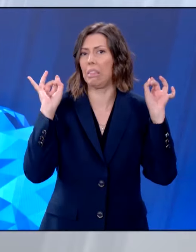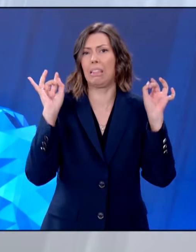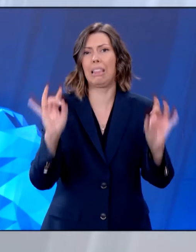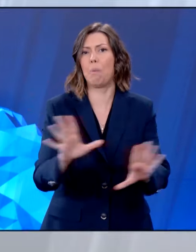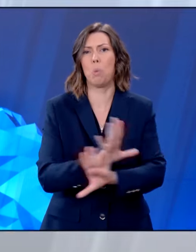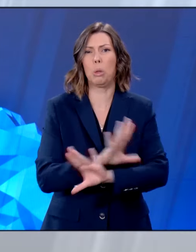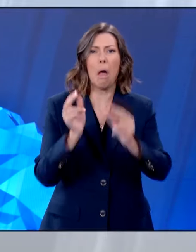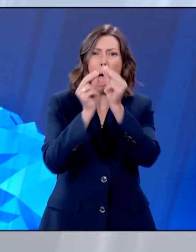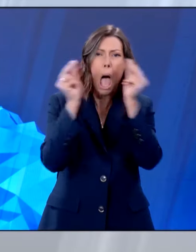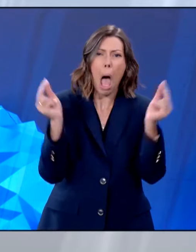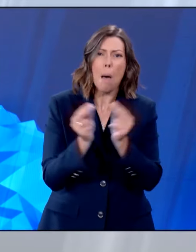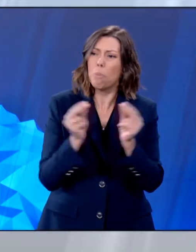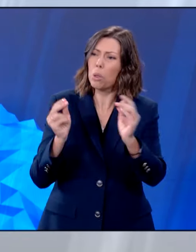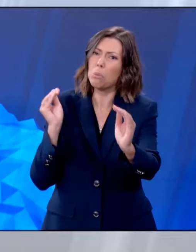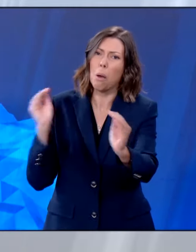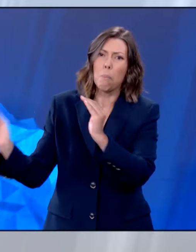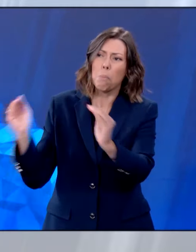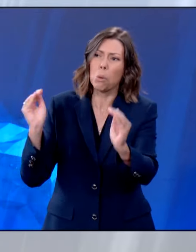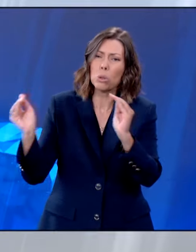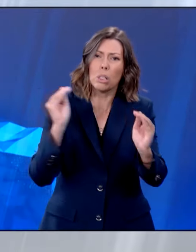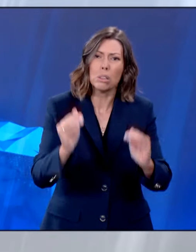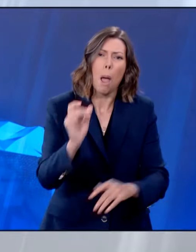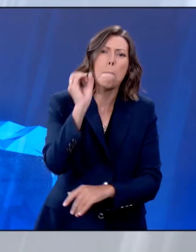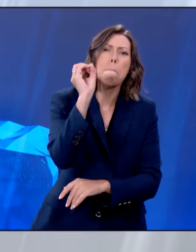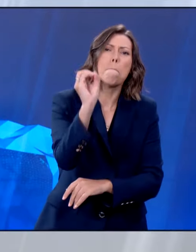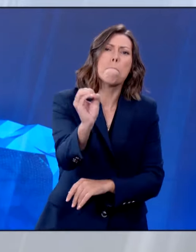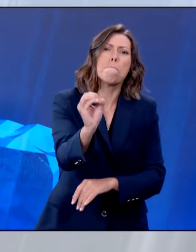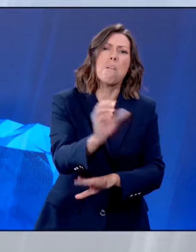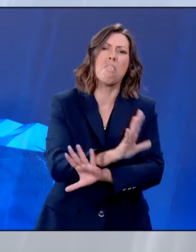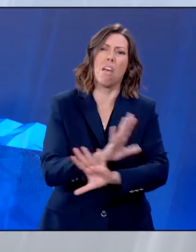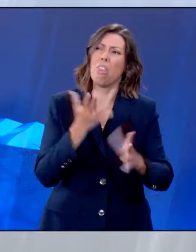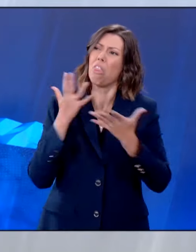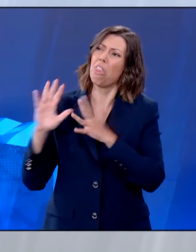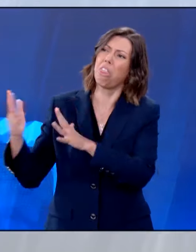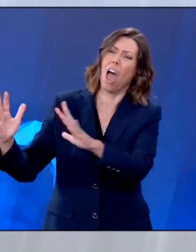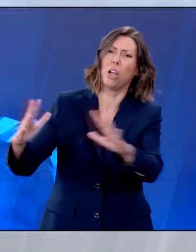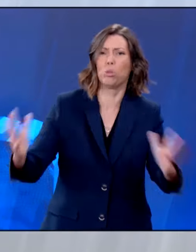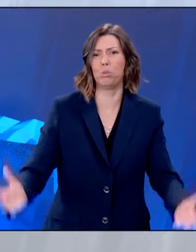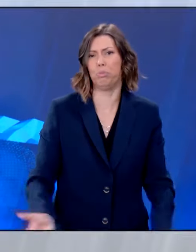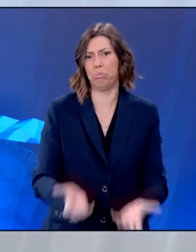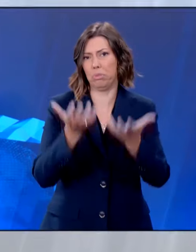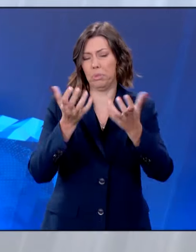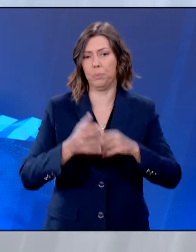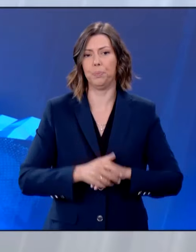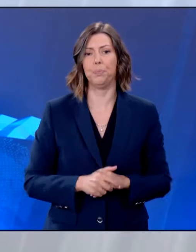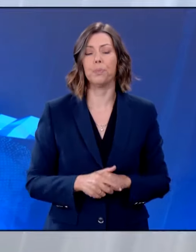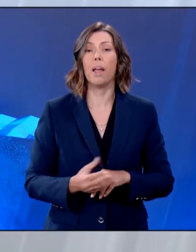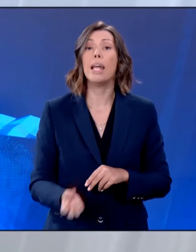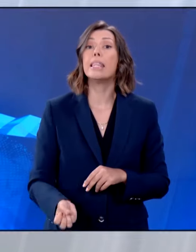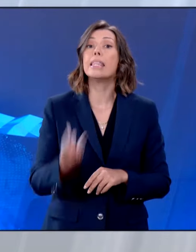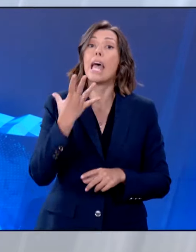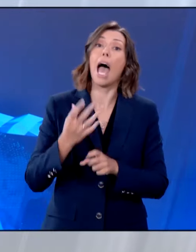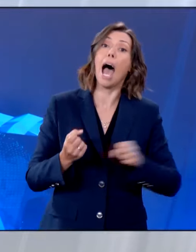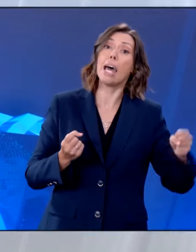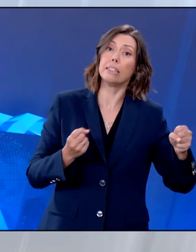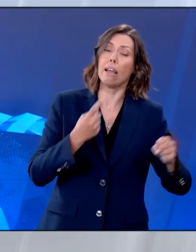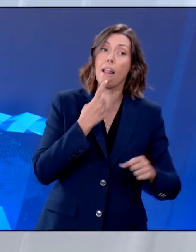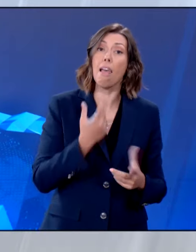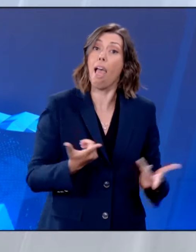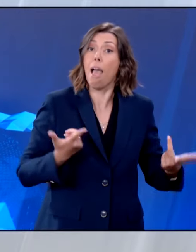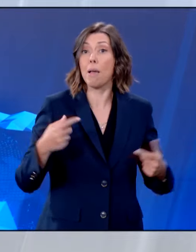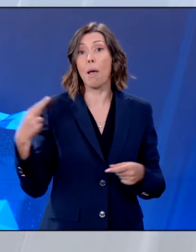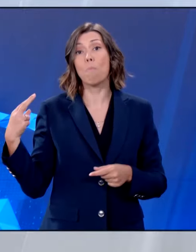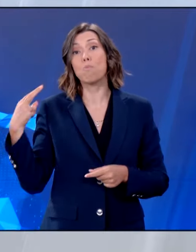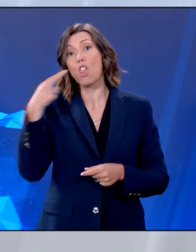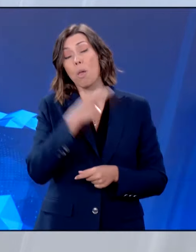το δάσος, αυτό τον πνεύμονα της πατρίδας μας. Αφού ο κύριος Μητσοτάκης δεν τον αποπέμπει, ο κύριος Κικίλιας